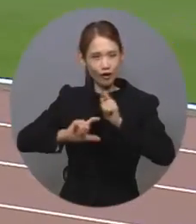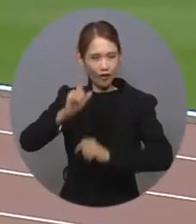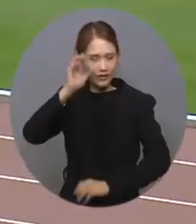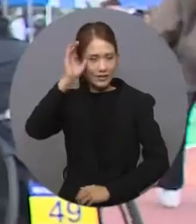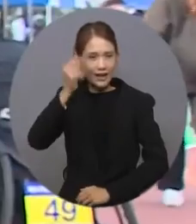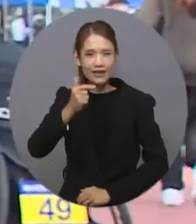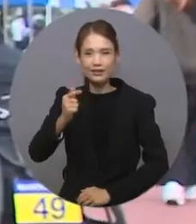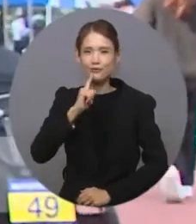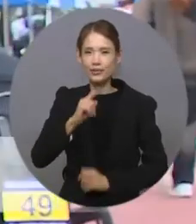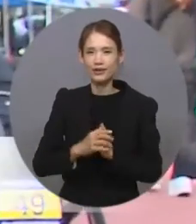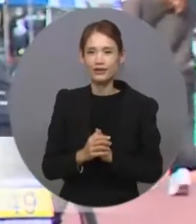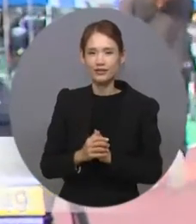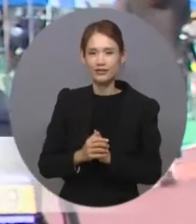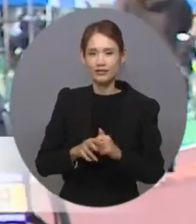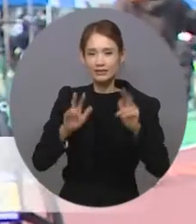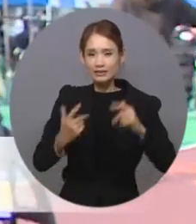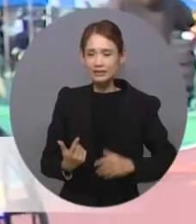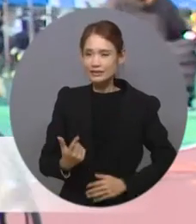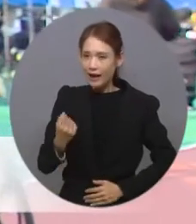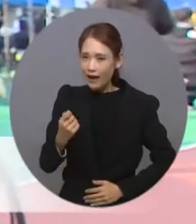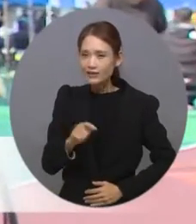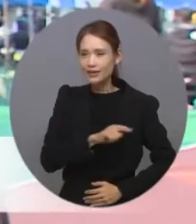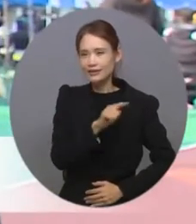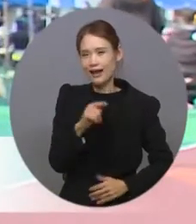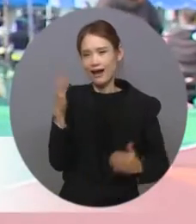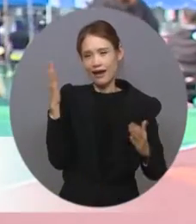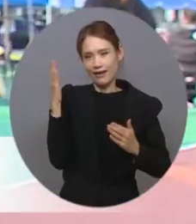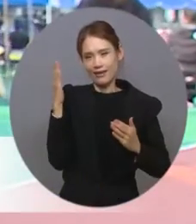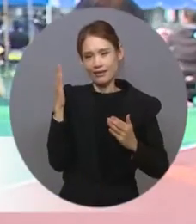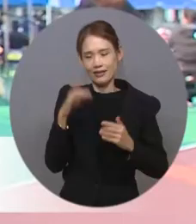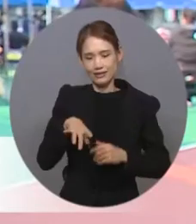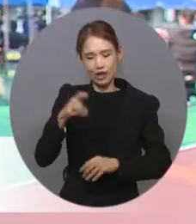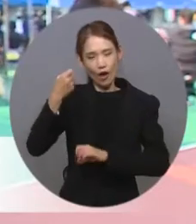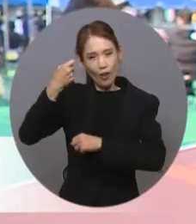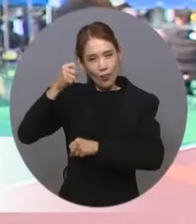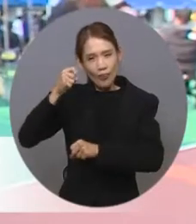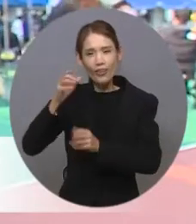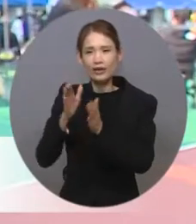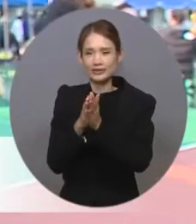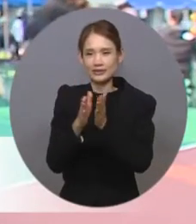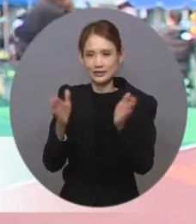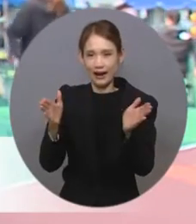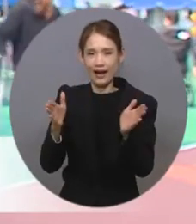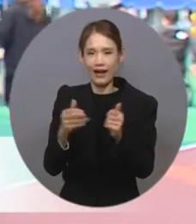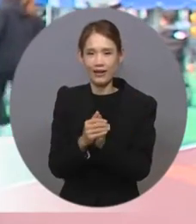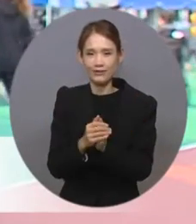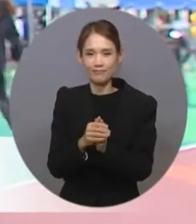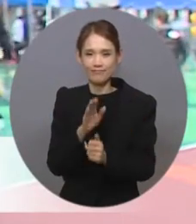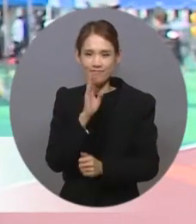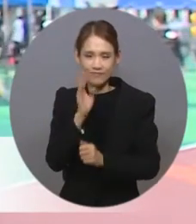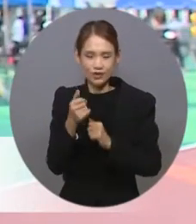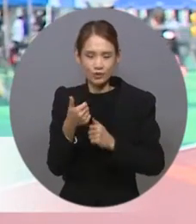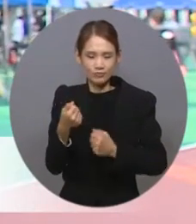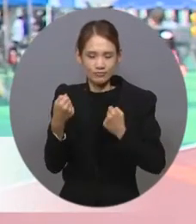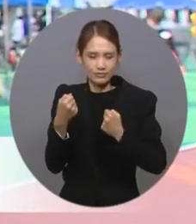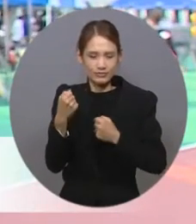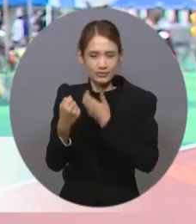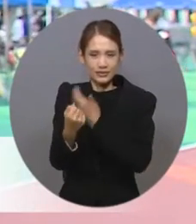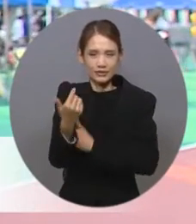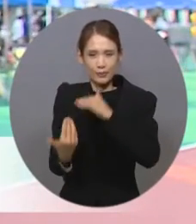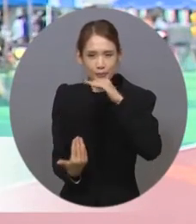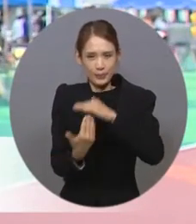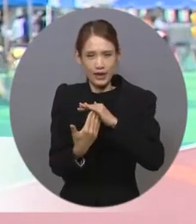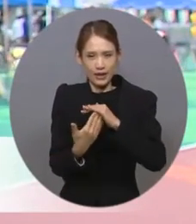설명입니다. 지금 당장은 아직 이 친구들이 이제 시작 단 걸음마 단계라 조금 기량이 좀 약하긴 하지만